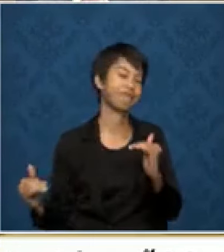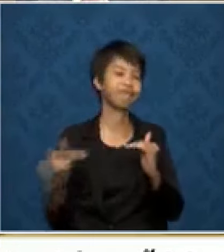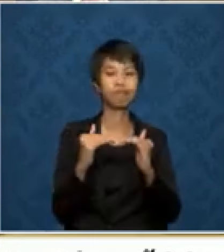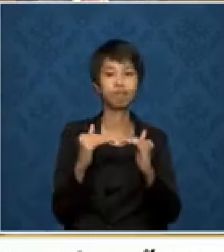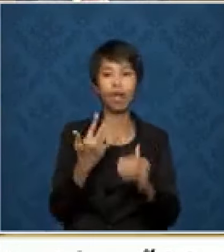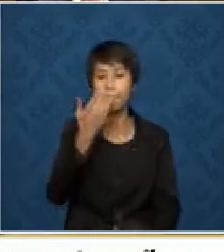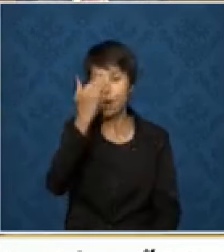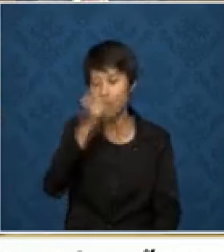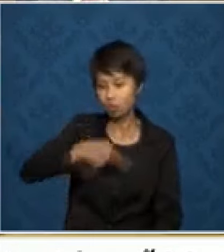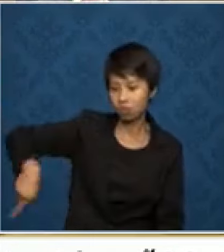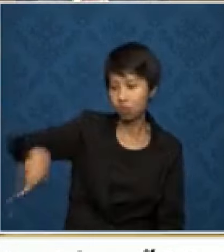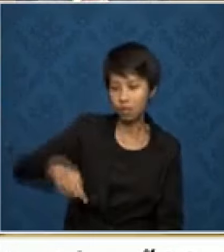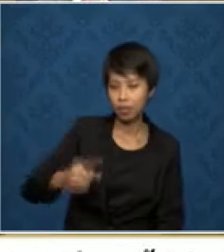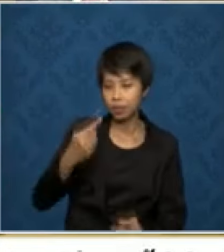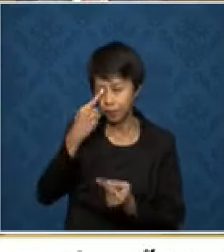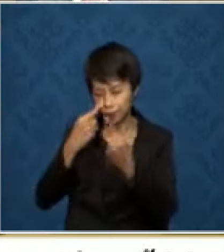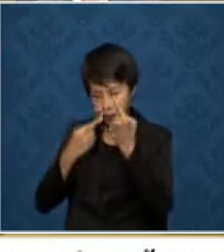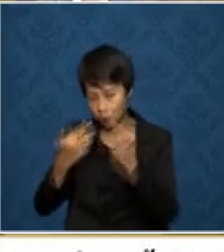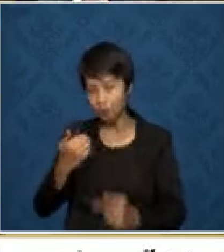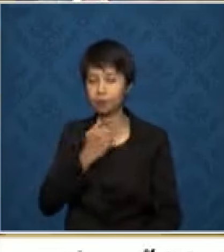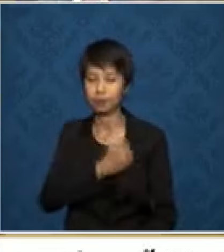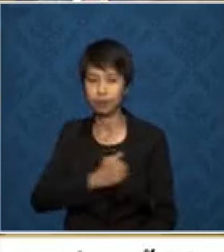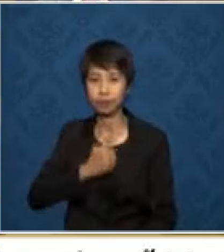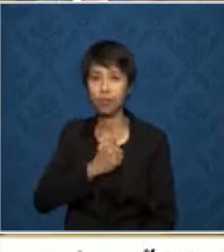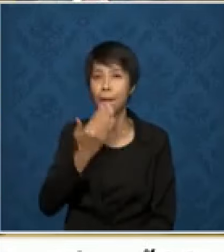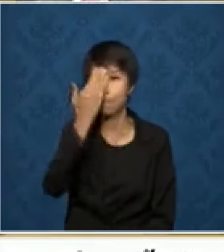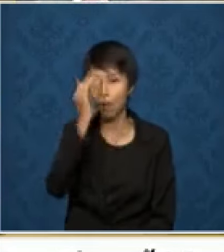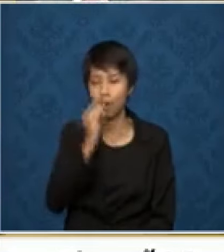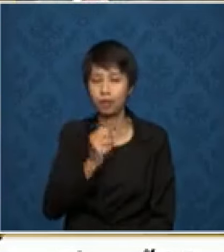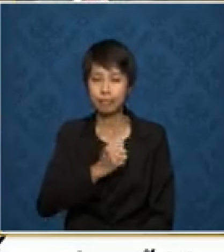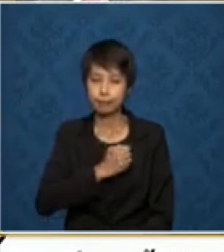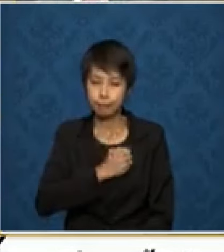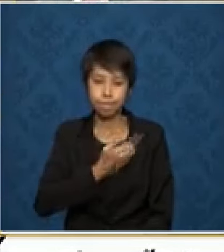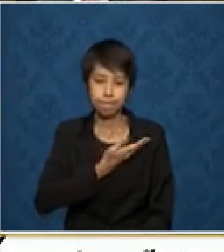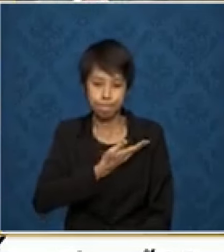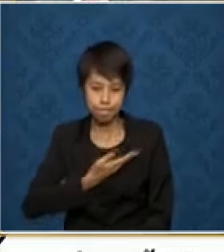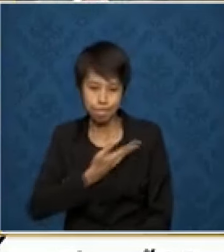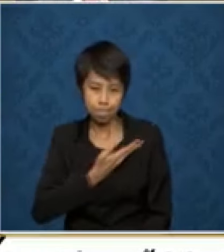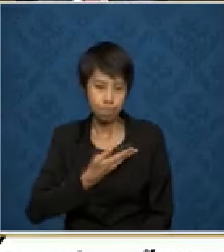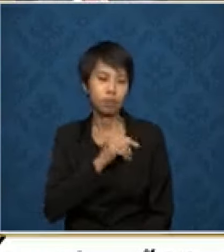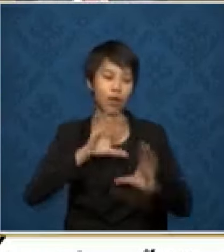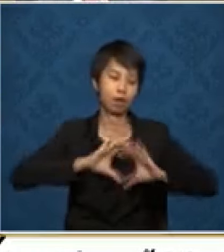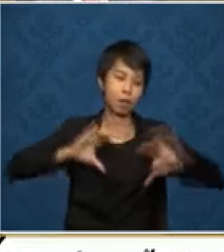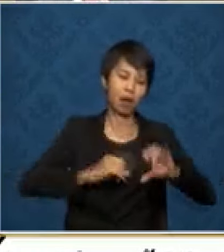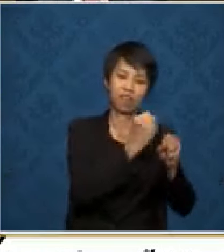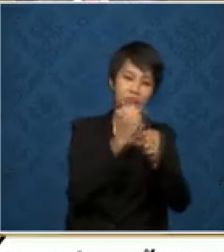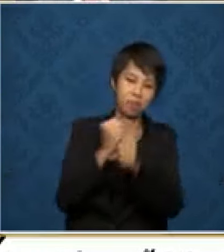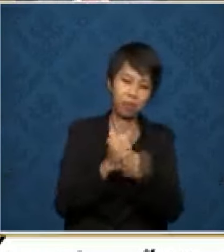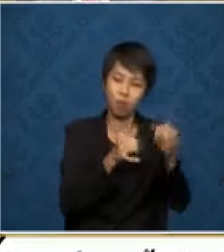น้ำตาตกในและเพราะต้องทนอยู่กับบาปที่รัฐบาลนี้ก่อ